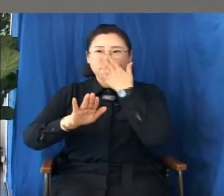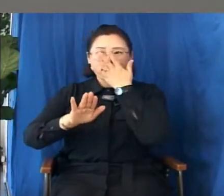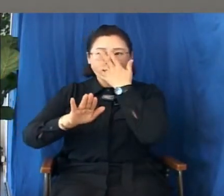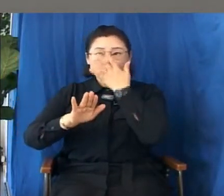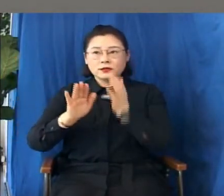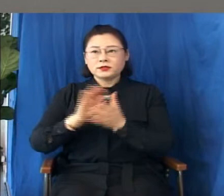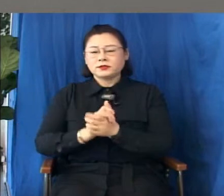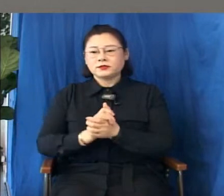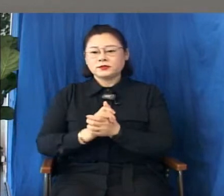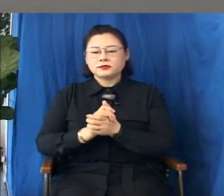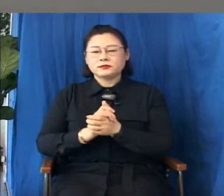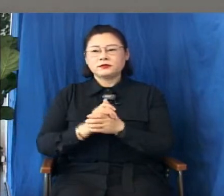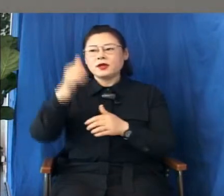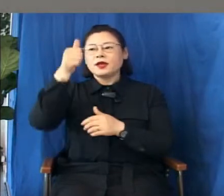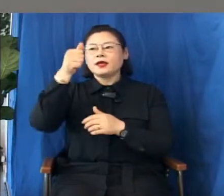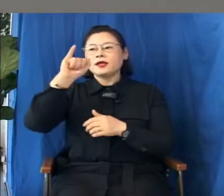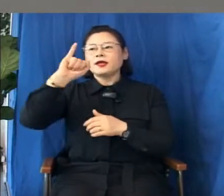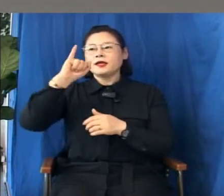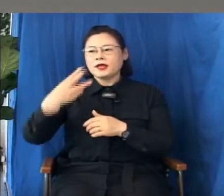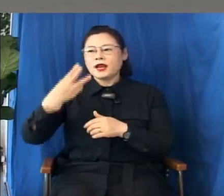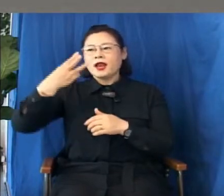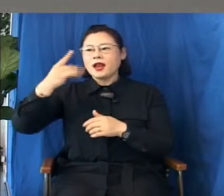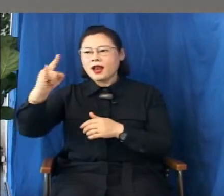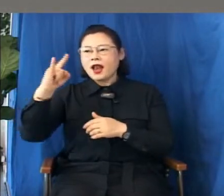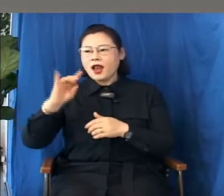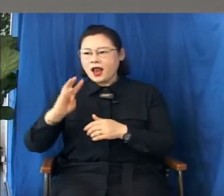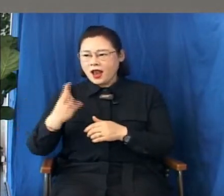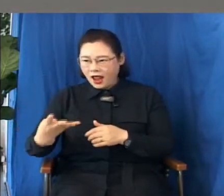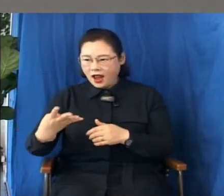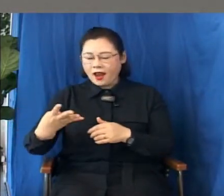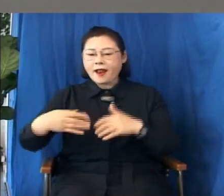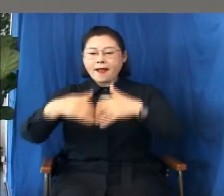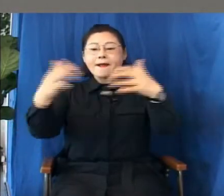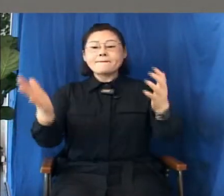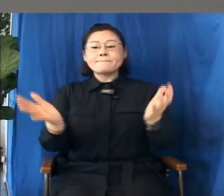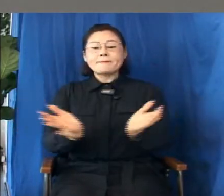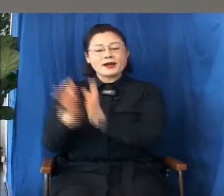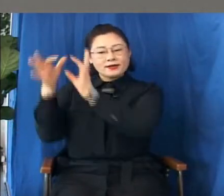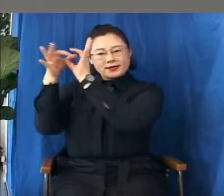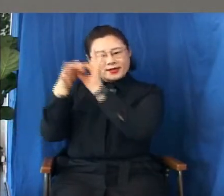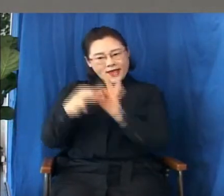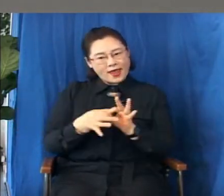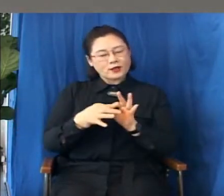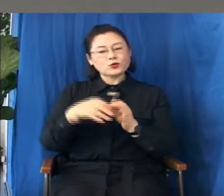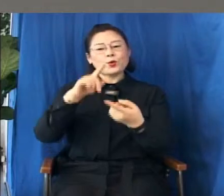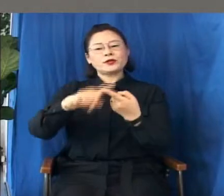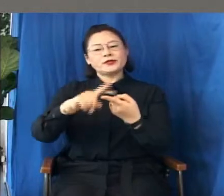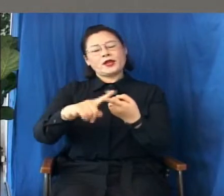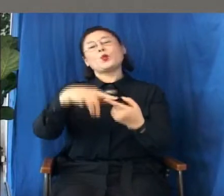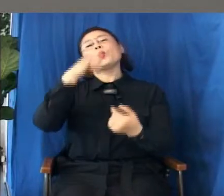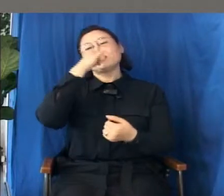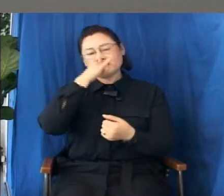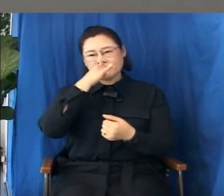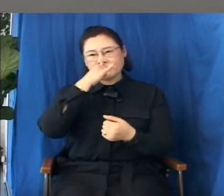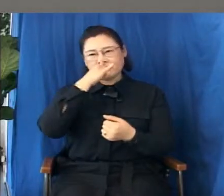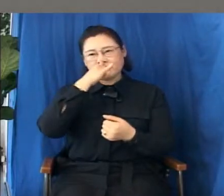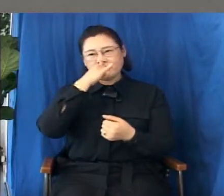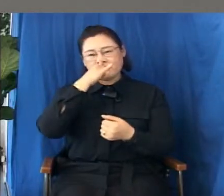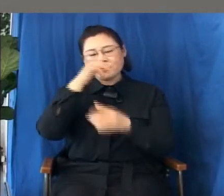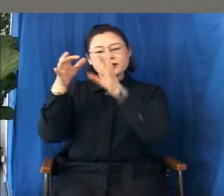힐렐 학파는 끝까지 남아서 그것이 계속해서 유대 회당을 통해서 율법을, 하나님의